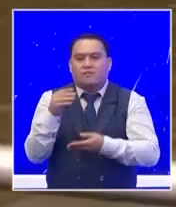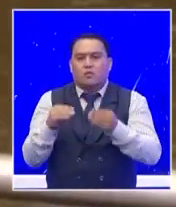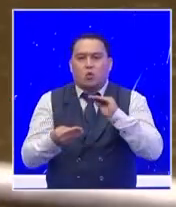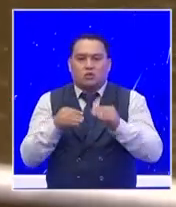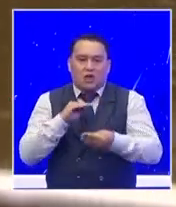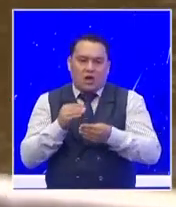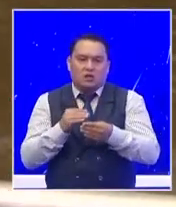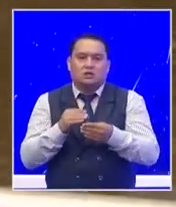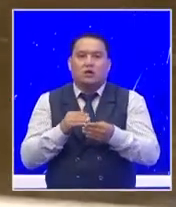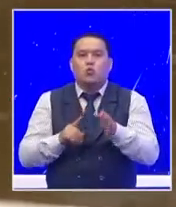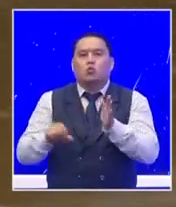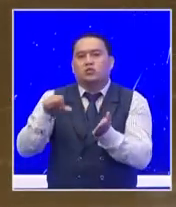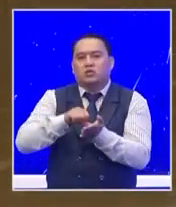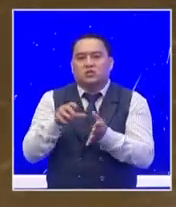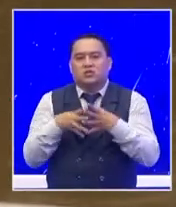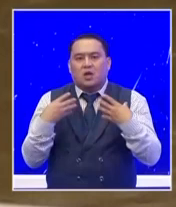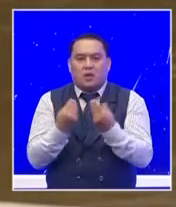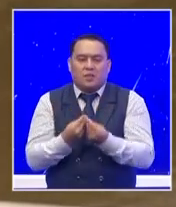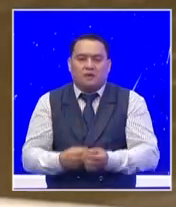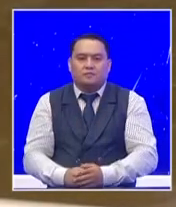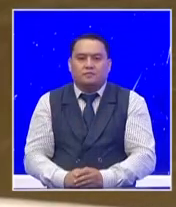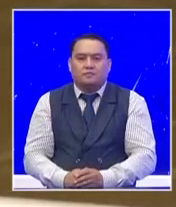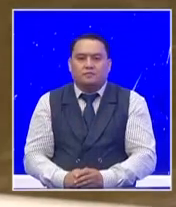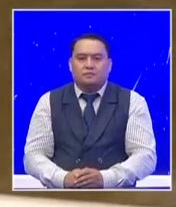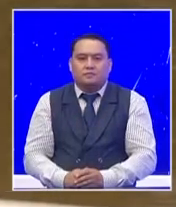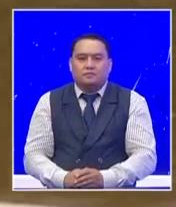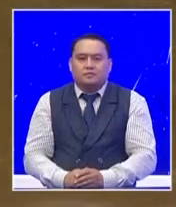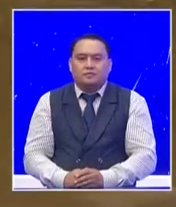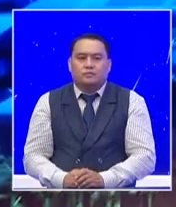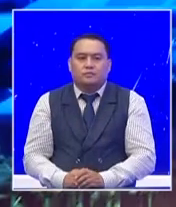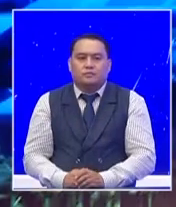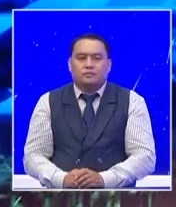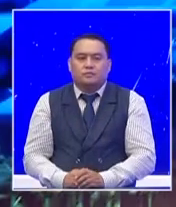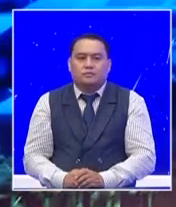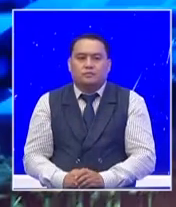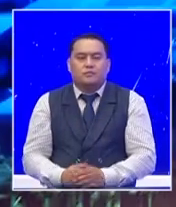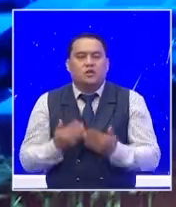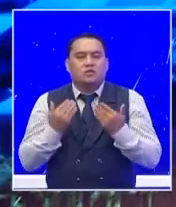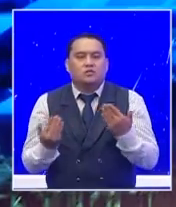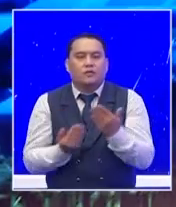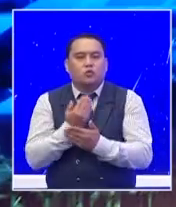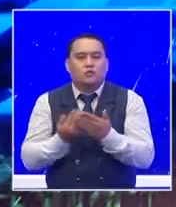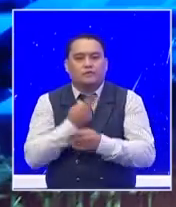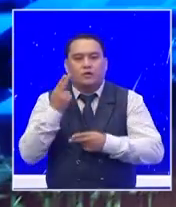отходов. В экозаплыве участвуют целыми семьями. Это была вся